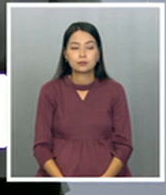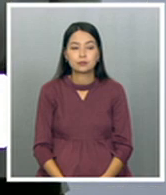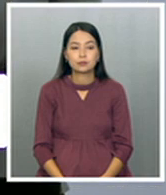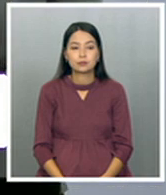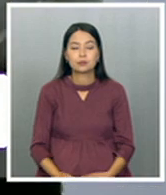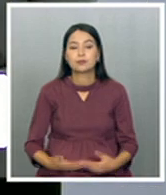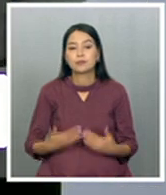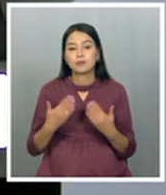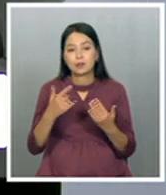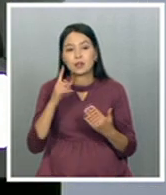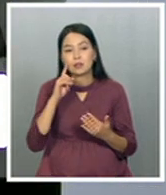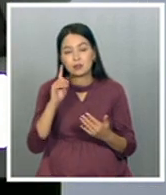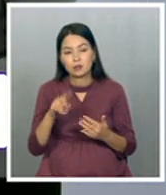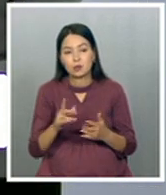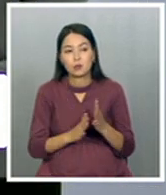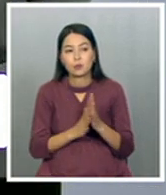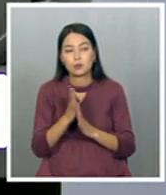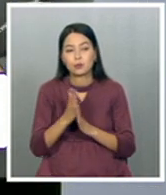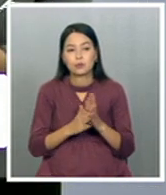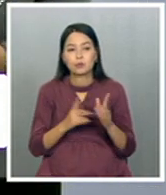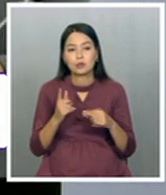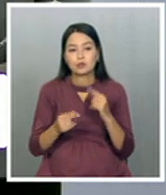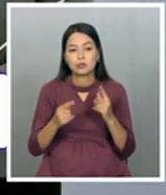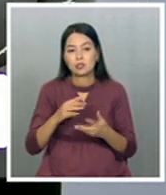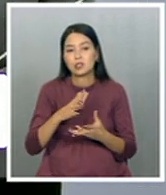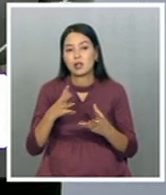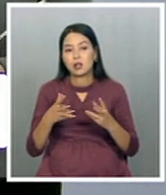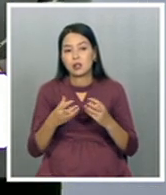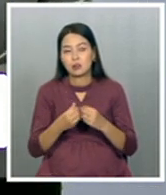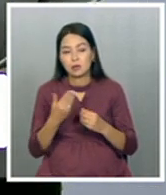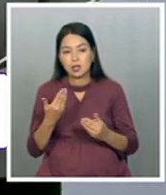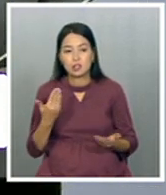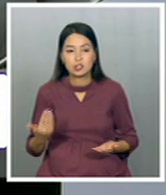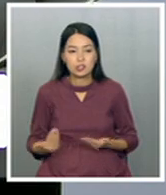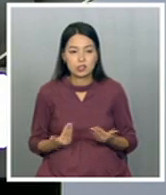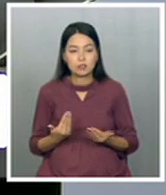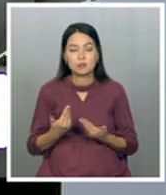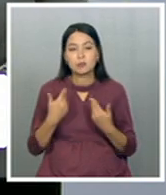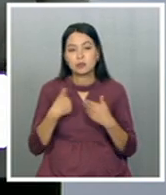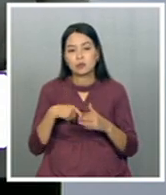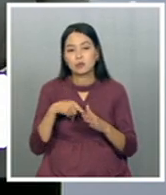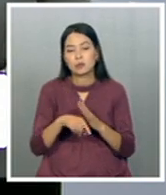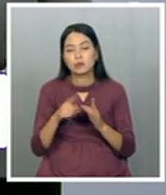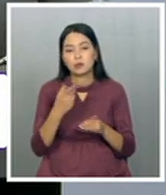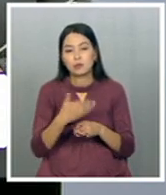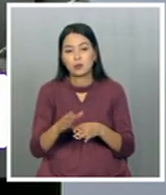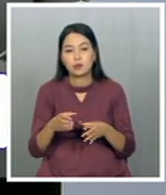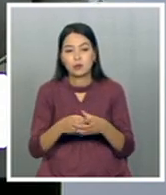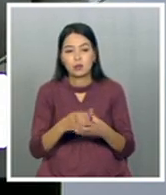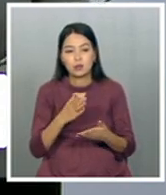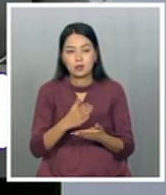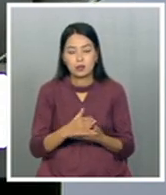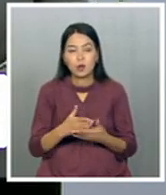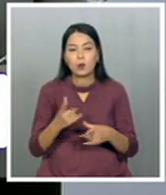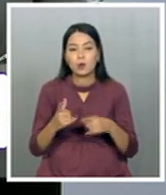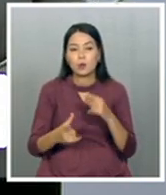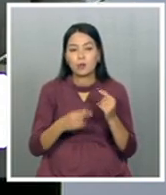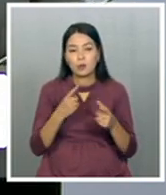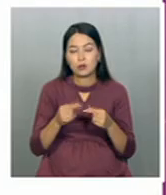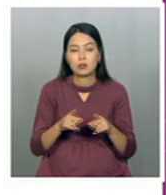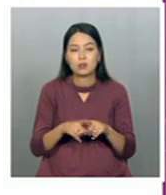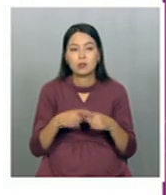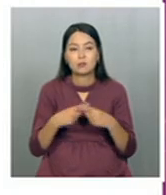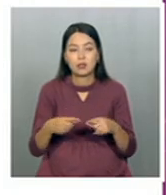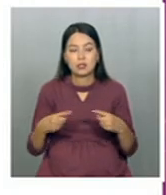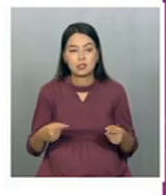Өздеріңіз білетіндей, өсімдіктер жалпы тірі ағзалар патшалығының бір бөлімі болып табылады. Өсімдіктер де басқа тірі